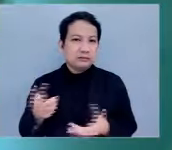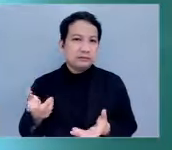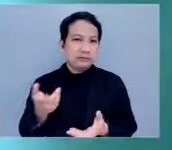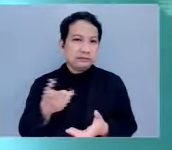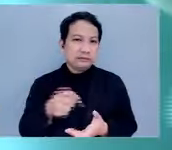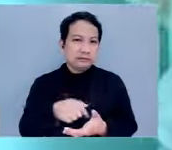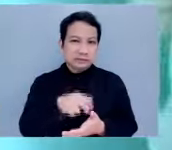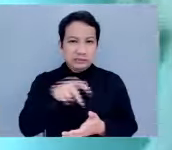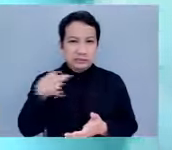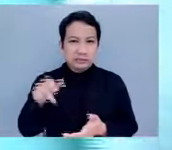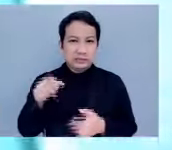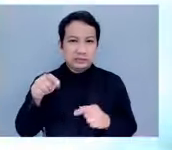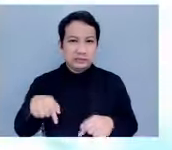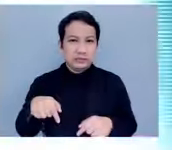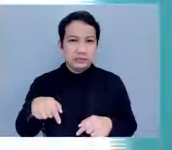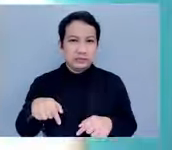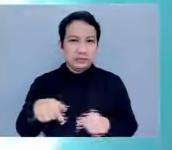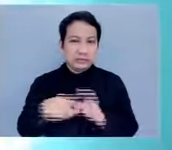Dito ako